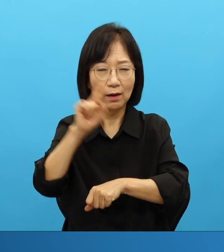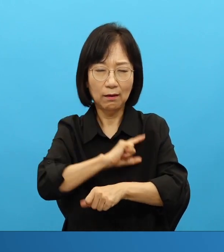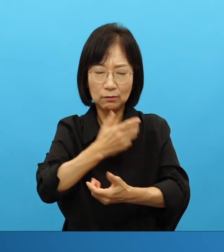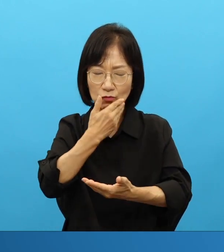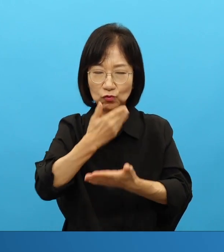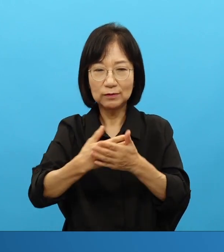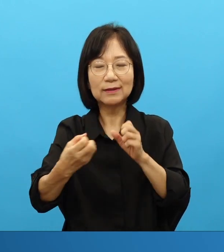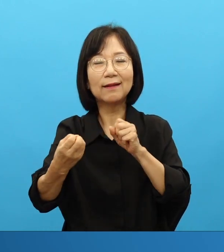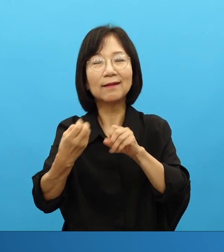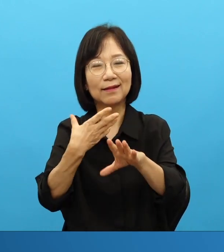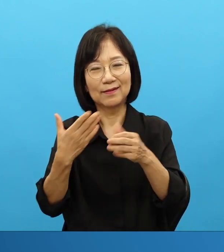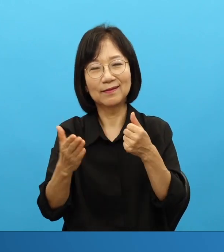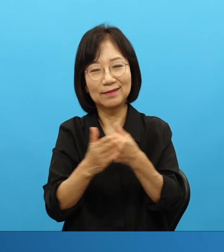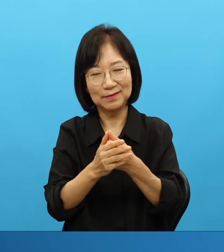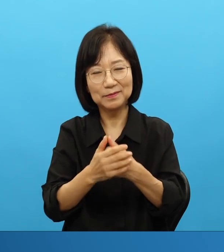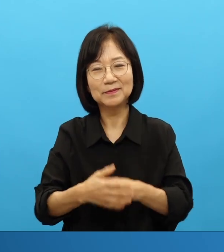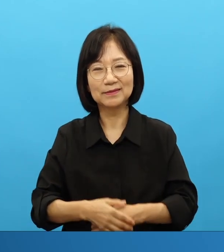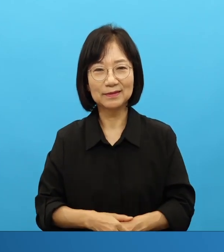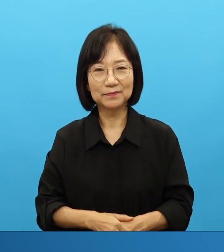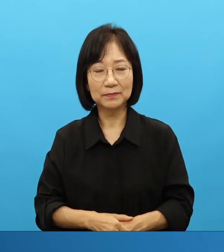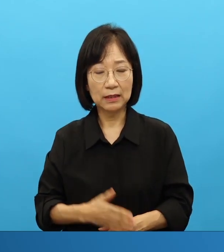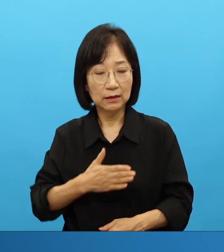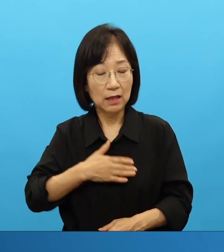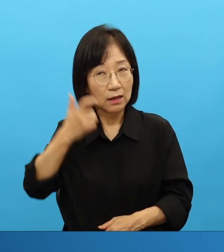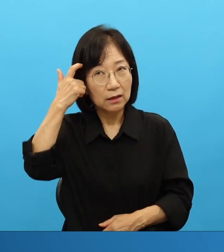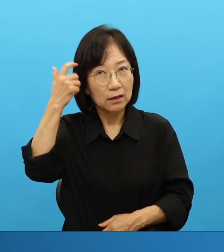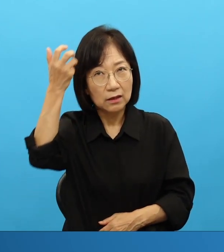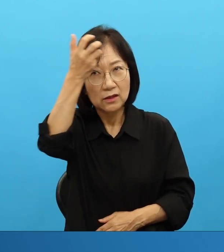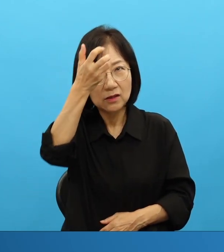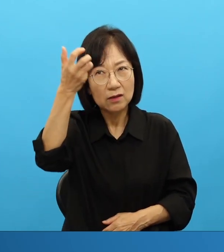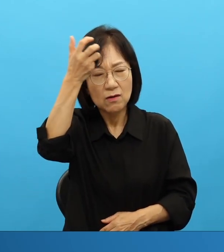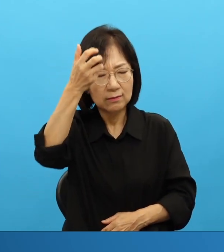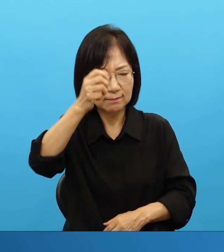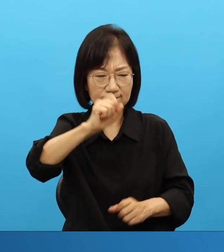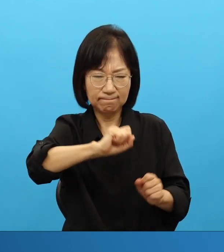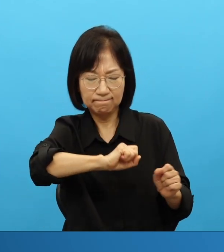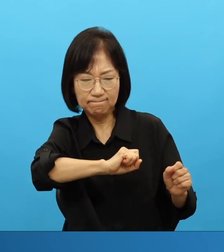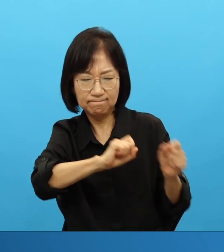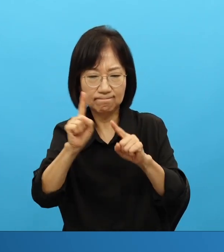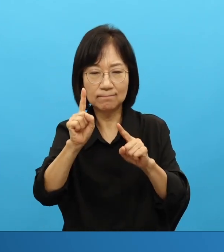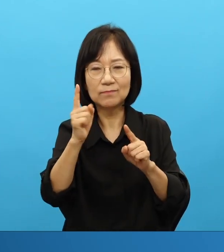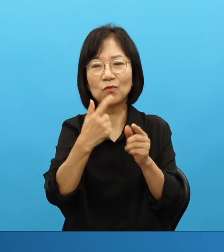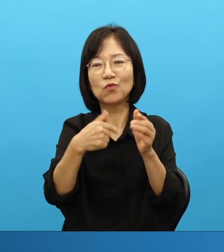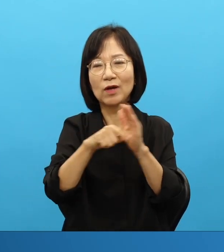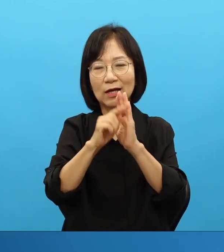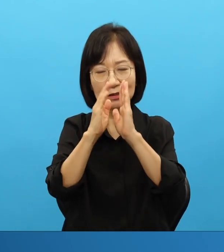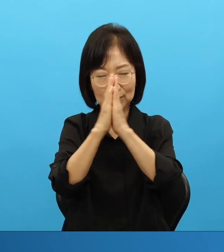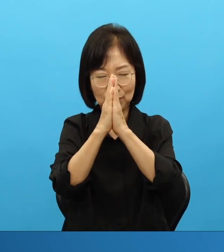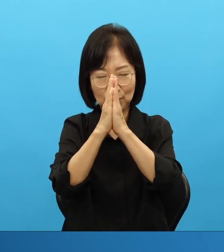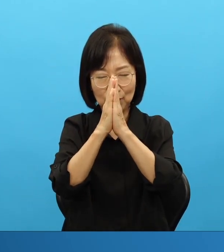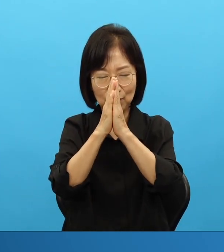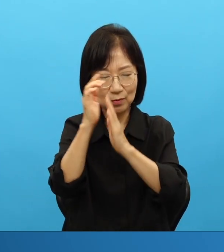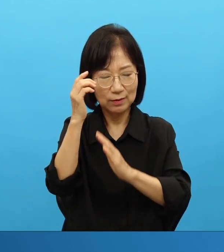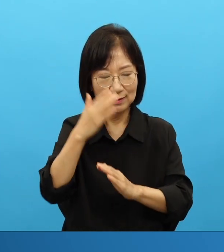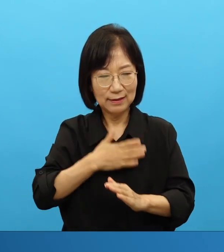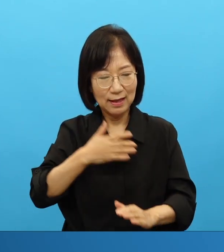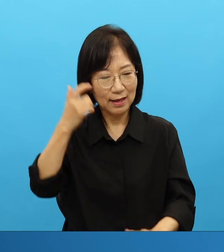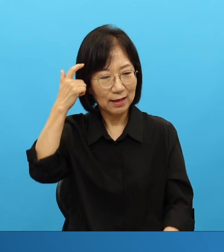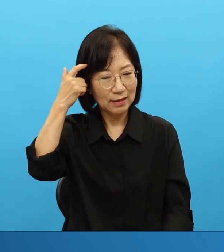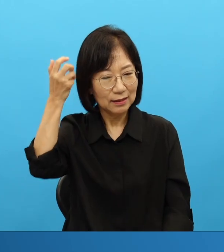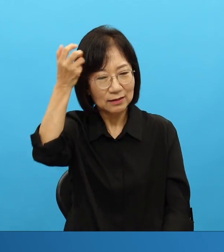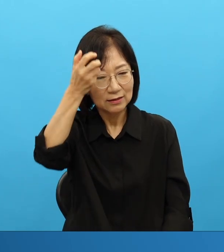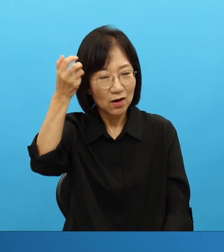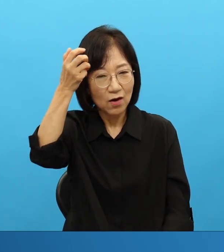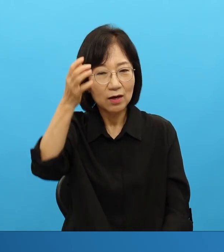answer except for this. 나의 영을 살리는 기도, The prayer that restores my 나의 soul. 영혼을 살리는 기도. And the prayer that saves